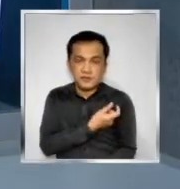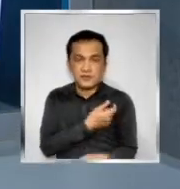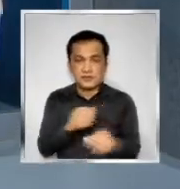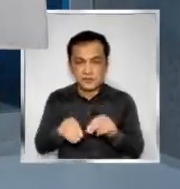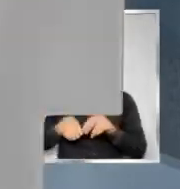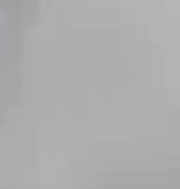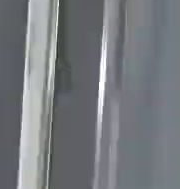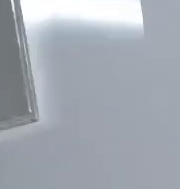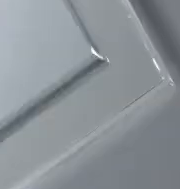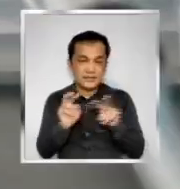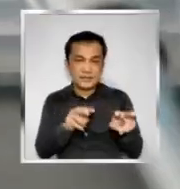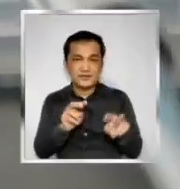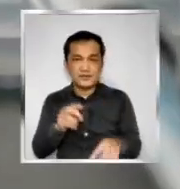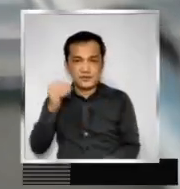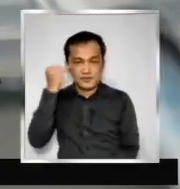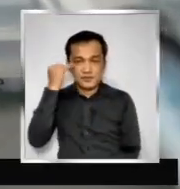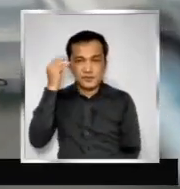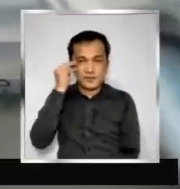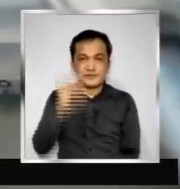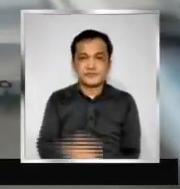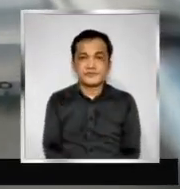si Joseph Moro.